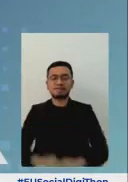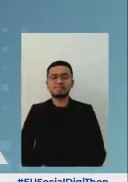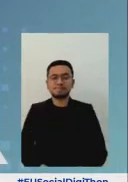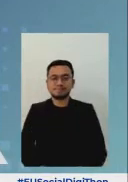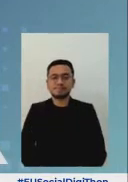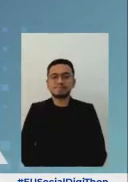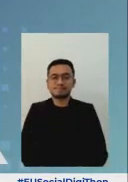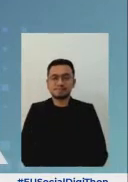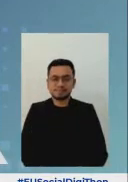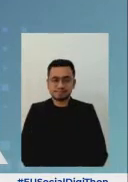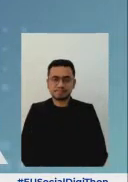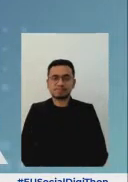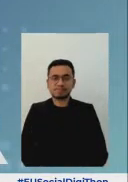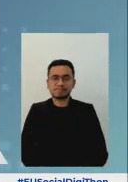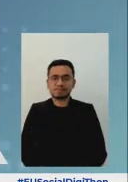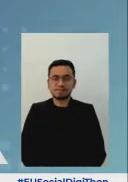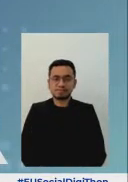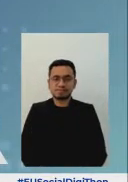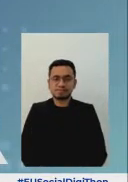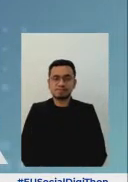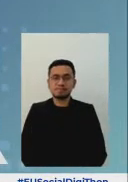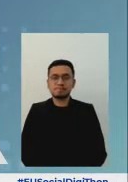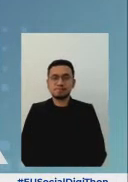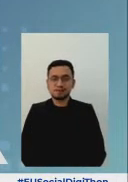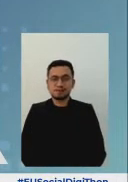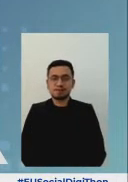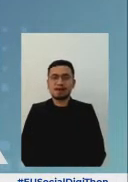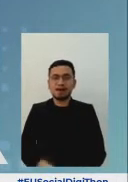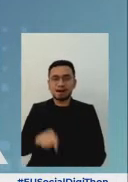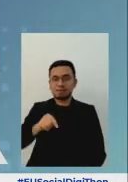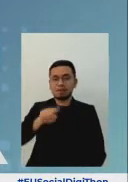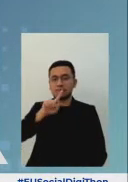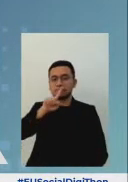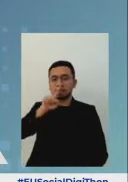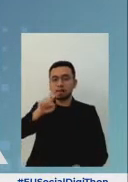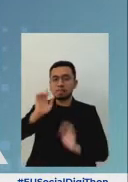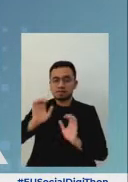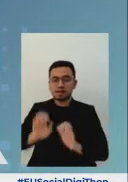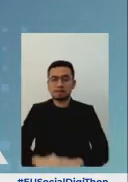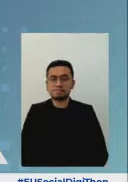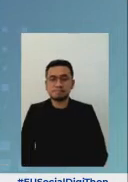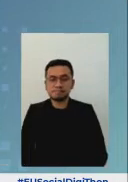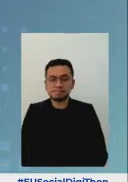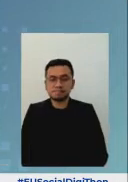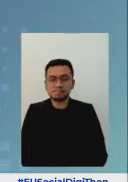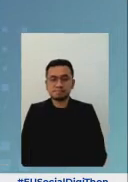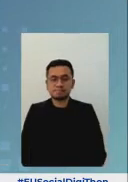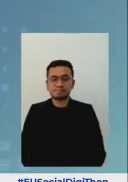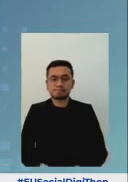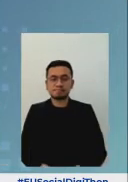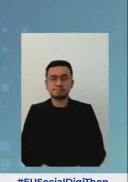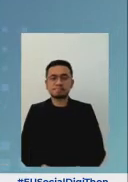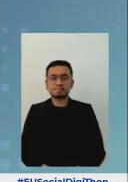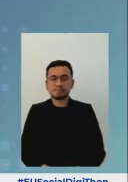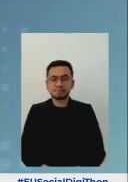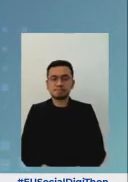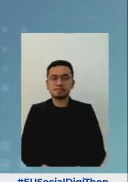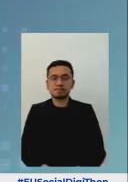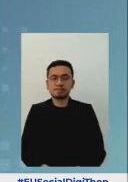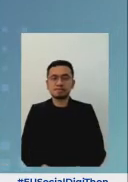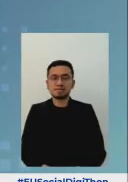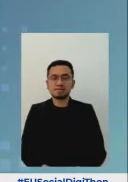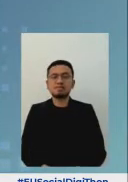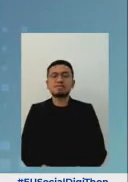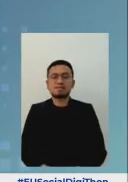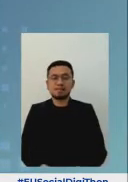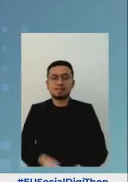membacakan pertanyaan-pertanyaan untuk Ibu Diana karena ternyata teman-teman kita yang luar biasa ini sudah